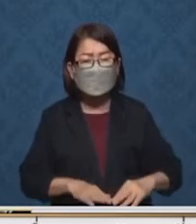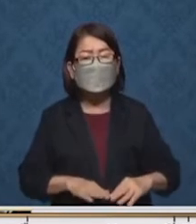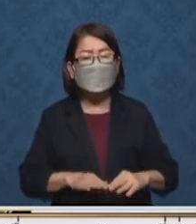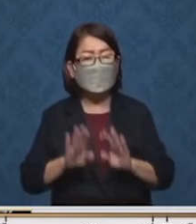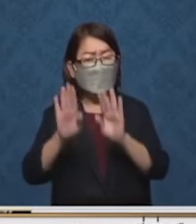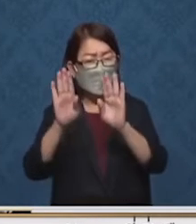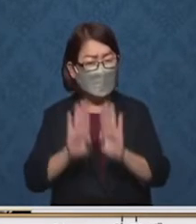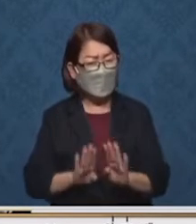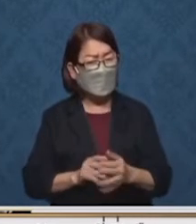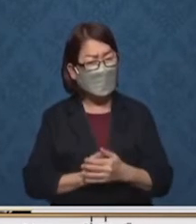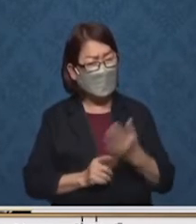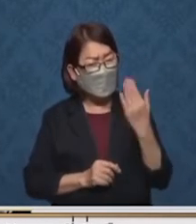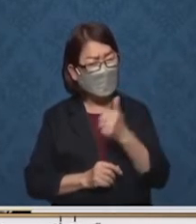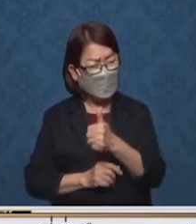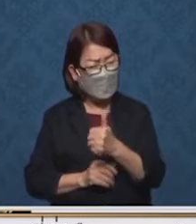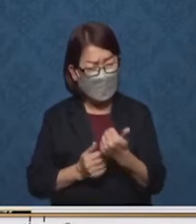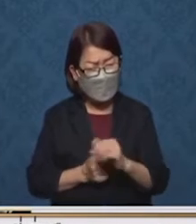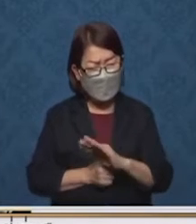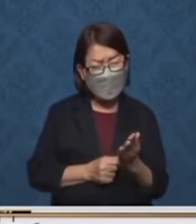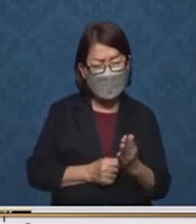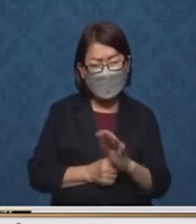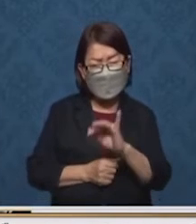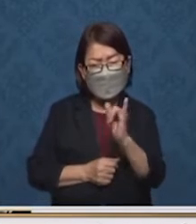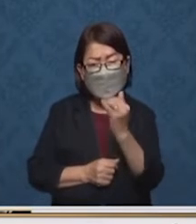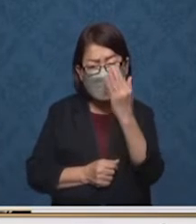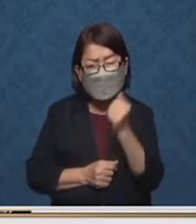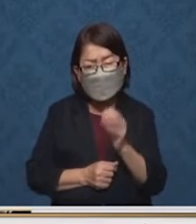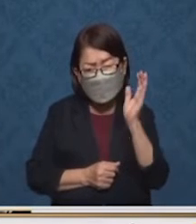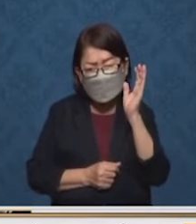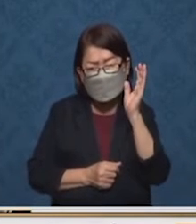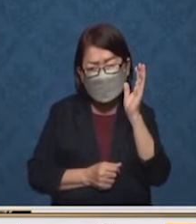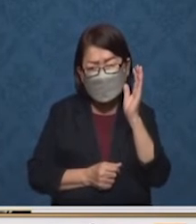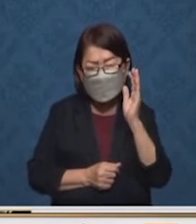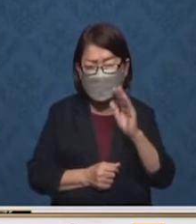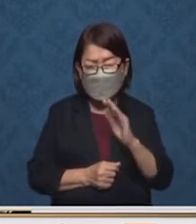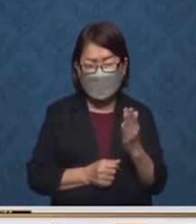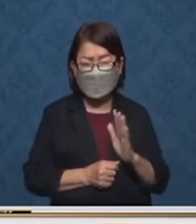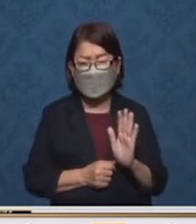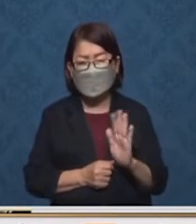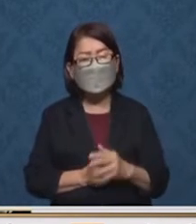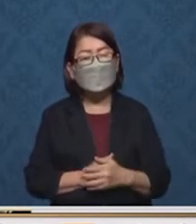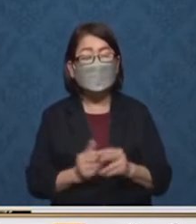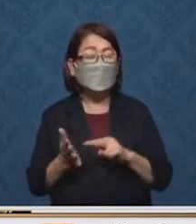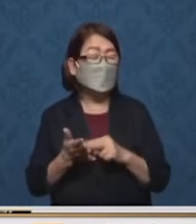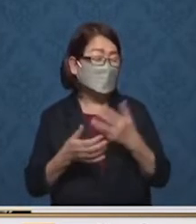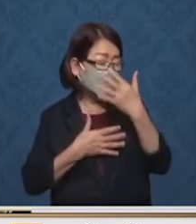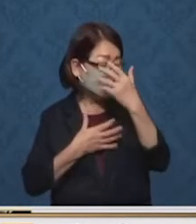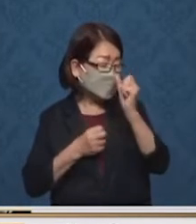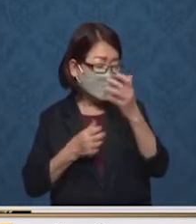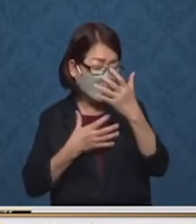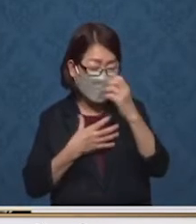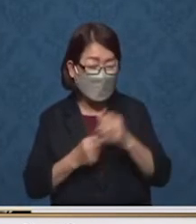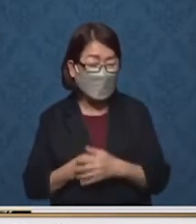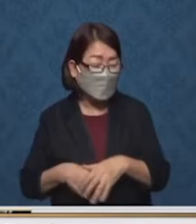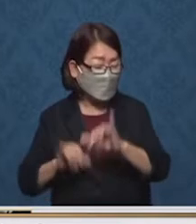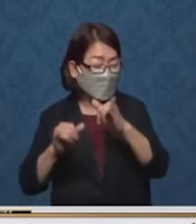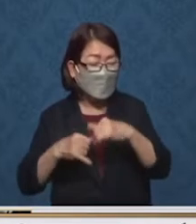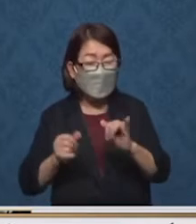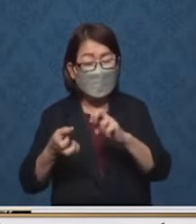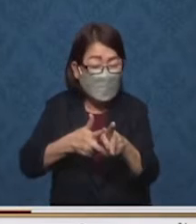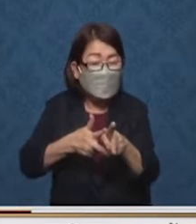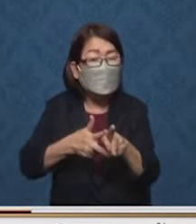เป็นทางตรงข้ามก็ไม่เห็นคนอื่นอยู่ในสายตาไม่เห็นความทุกข์ร้อนของคน